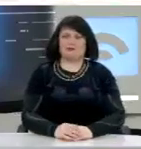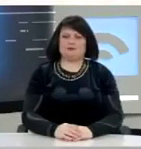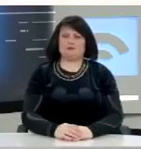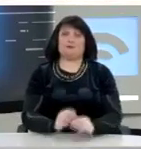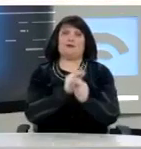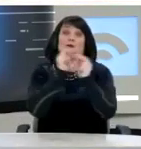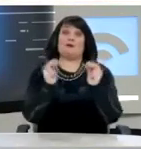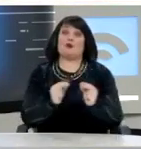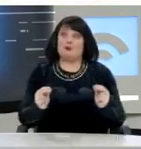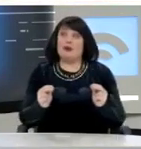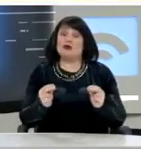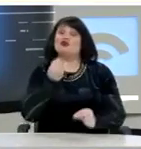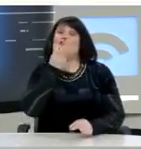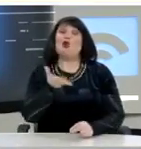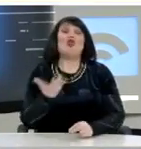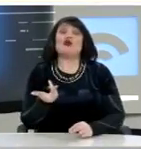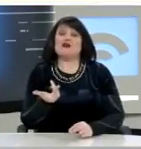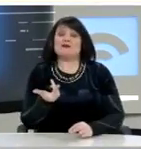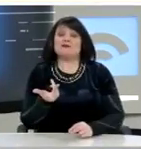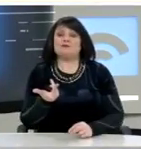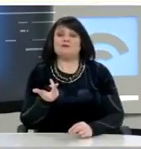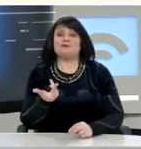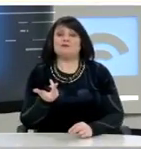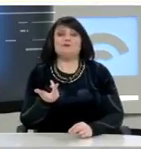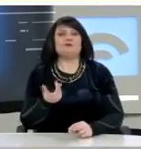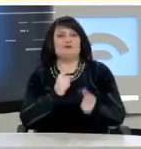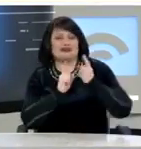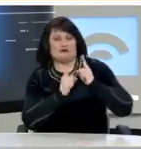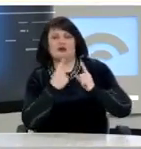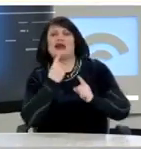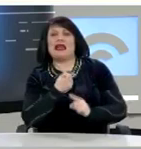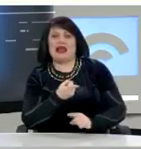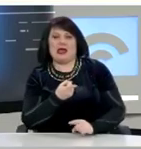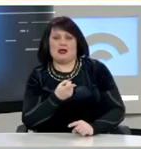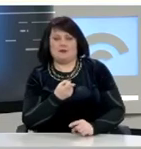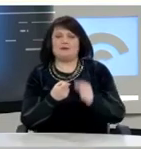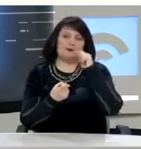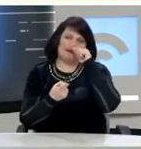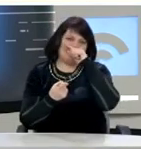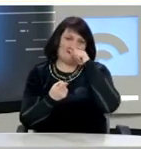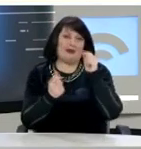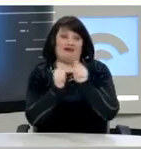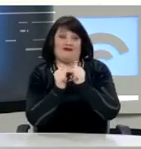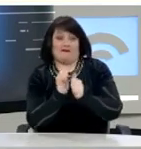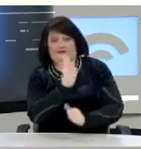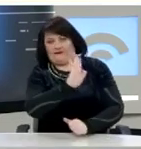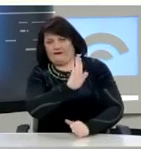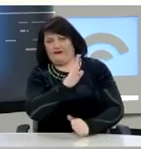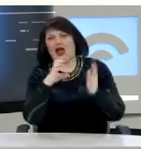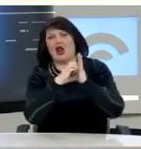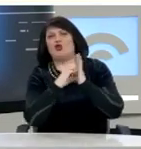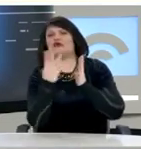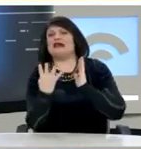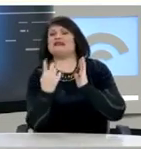Αλλά είναι και προδοσία, διότι στη συμφωνία λέει ότι οι φίλοι γείτονας, σύμφωνα με το άρθρο